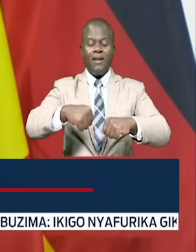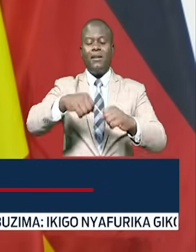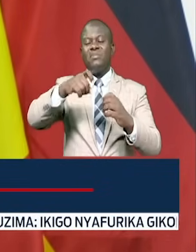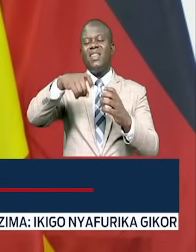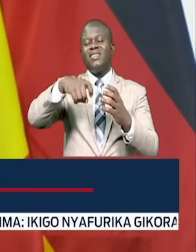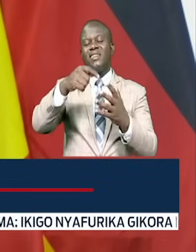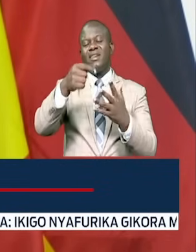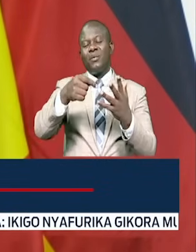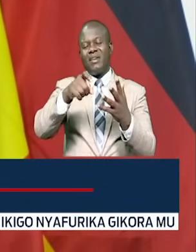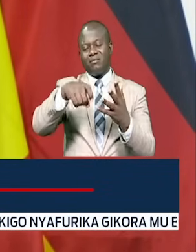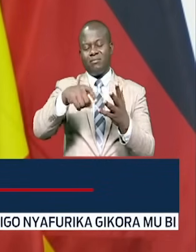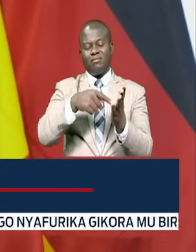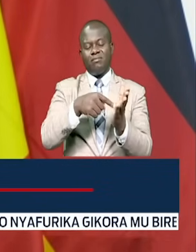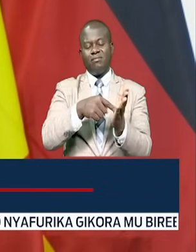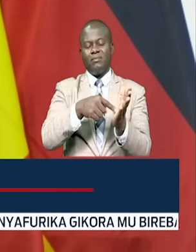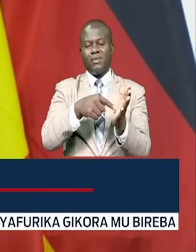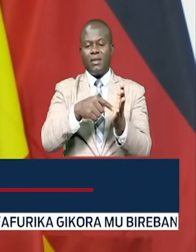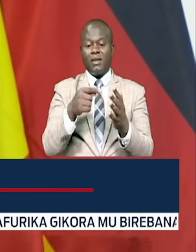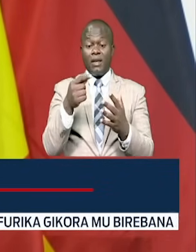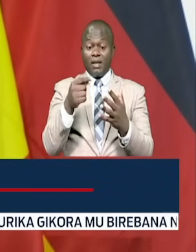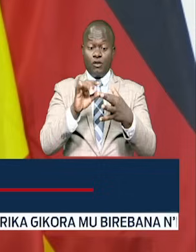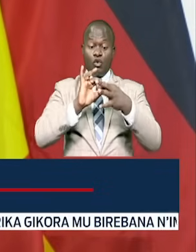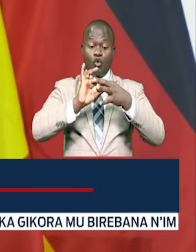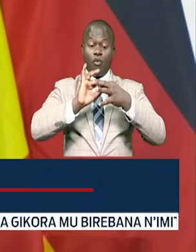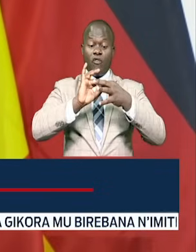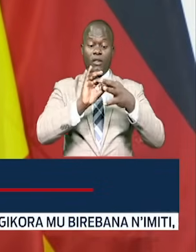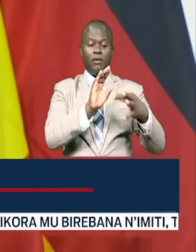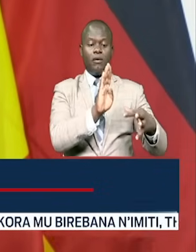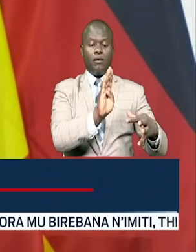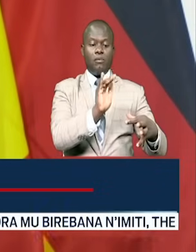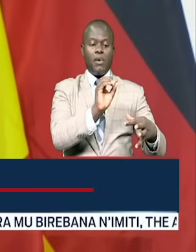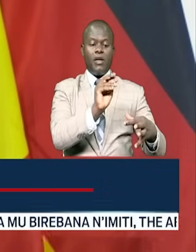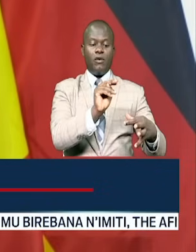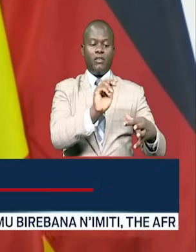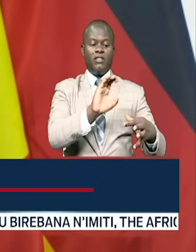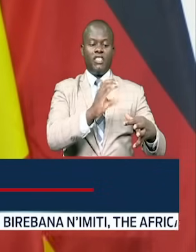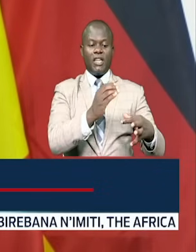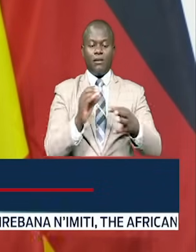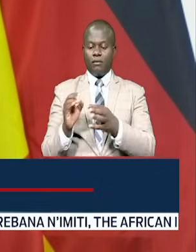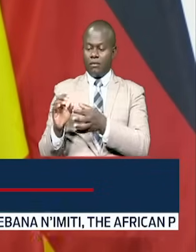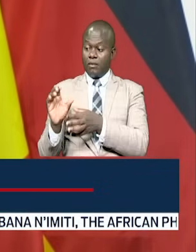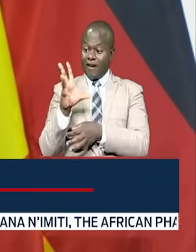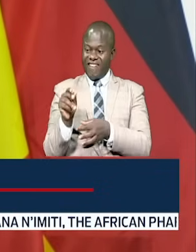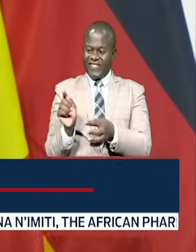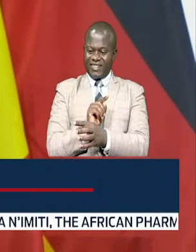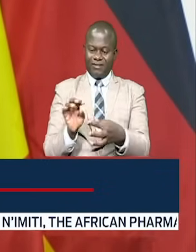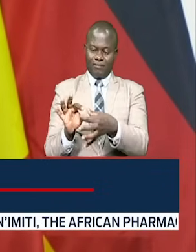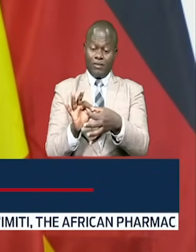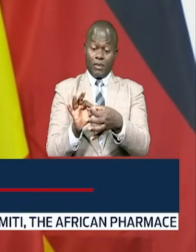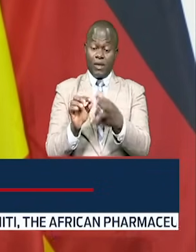birakenewe icyo ufatanye bwa BioNTech na Afurika bugaragaza nuko ikoranabuhanga